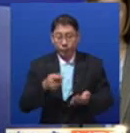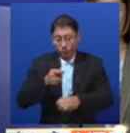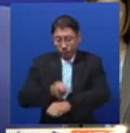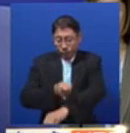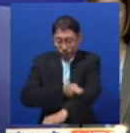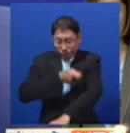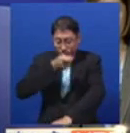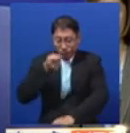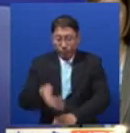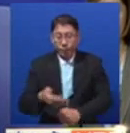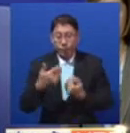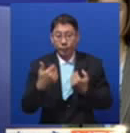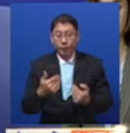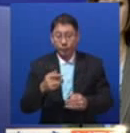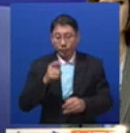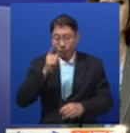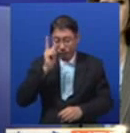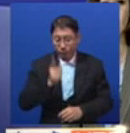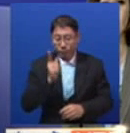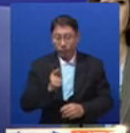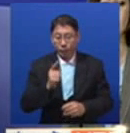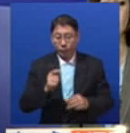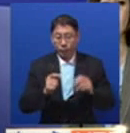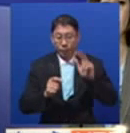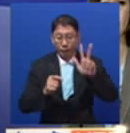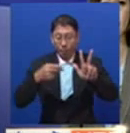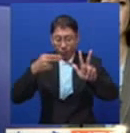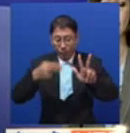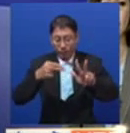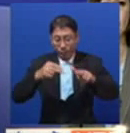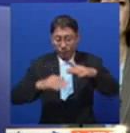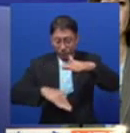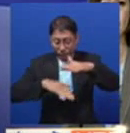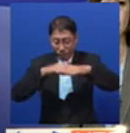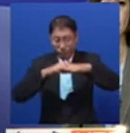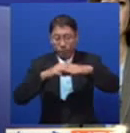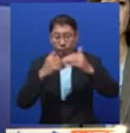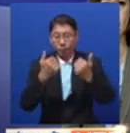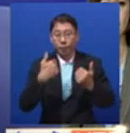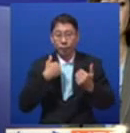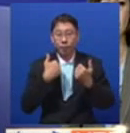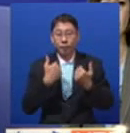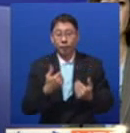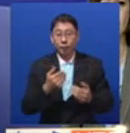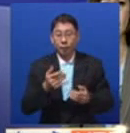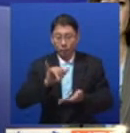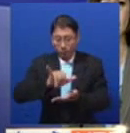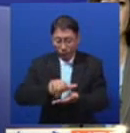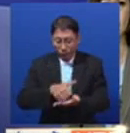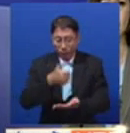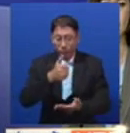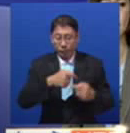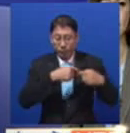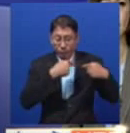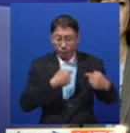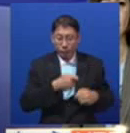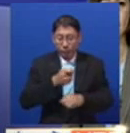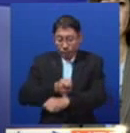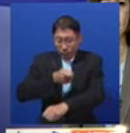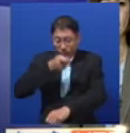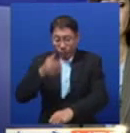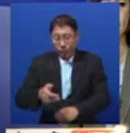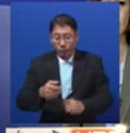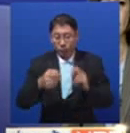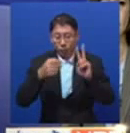ค่ารักษาพยาบาลเท่าที่จ่ายจริงไม่เกิน 30,000 บาทค่าฟื้นฟูร่างกายและจิตใจเท่าที่จ่ายจริงไม่เกิ